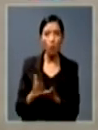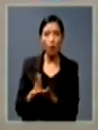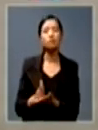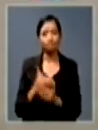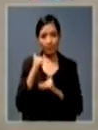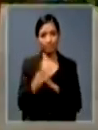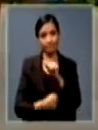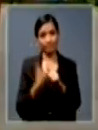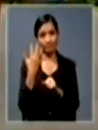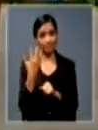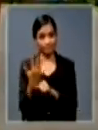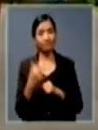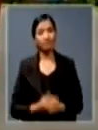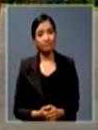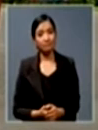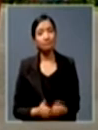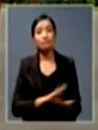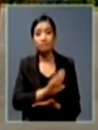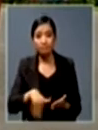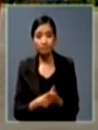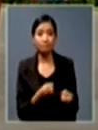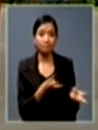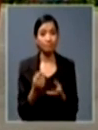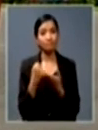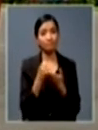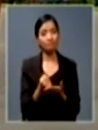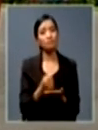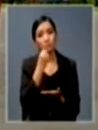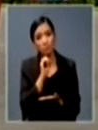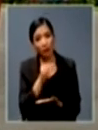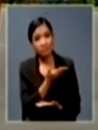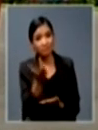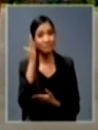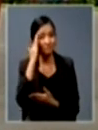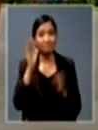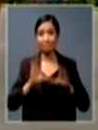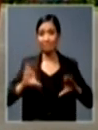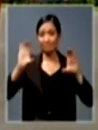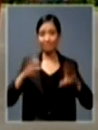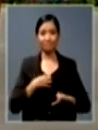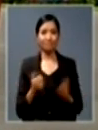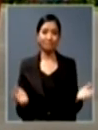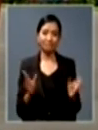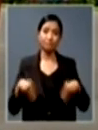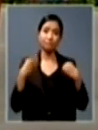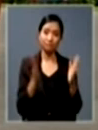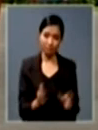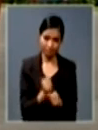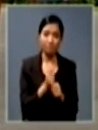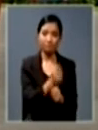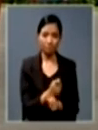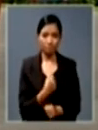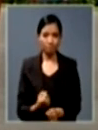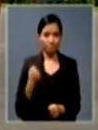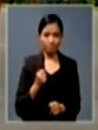า5ปีนะคะในการ คือทั้งหลายทั้งปวงเนี่ยนะฮะมาตรการนี้ที่ออกมาอย่างที่เรียนท่านผู้ชมไปแล้วว ่ ารัฐบาลต้องการสนับสนุนให้เกษตรกรแข็งแรงแล้วมีอำนา